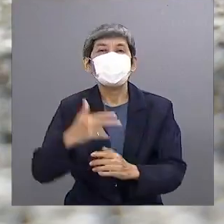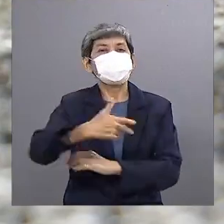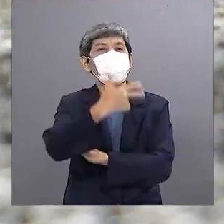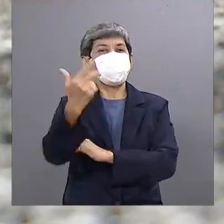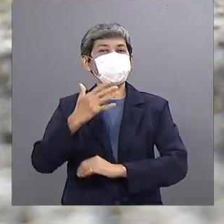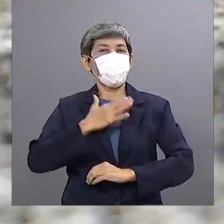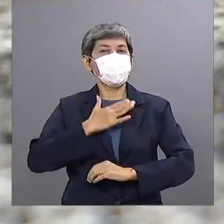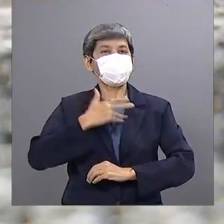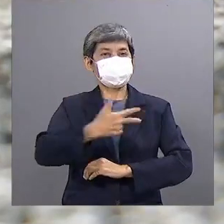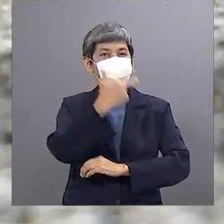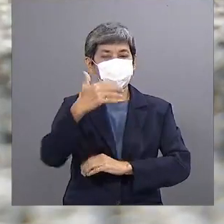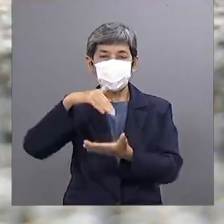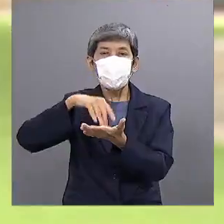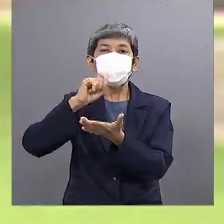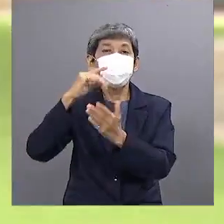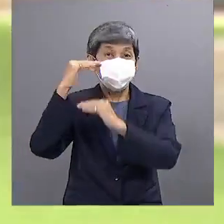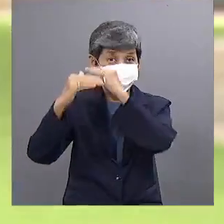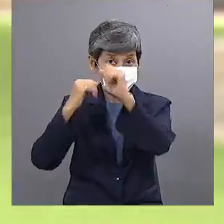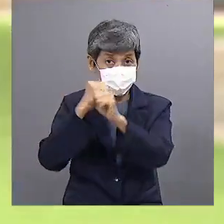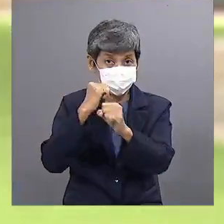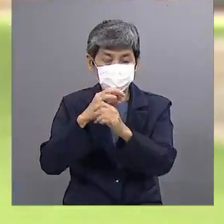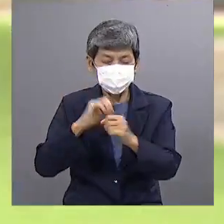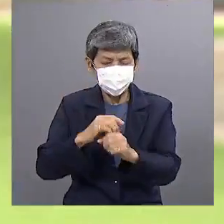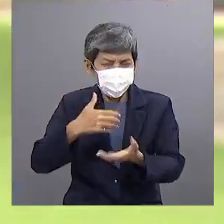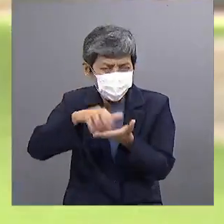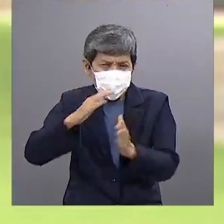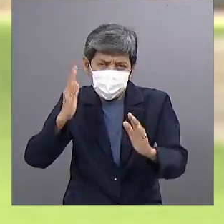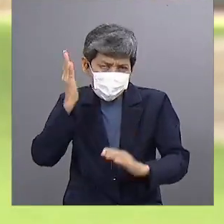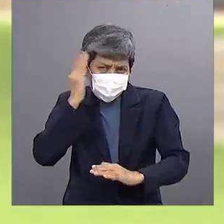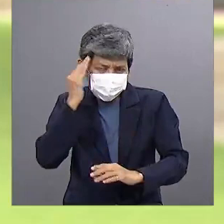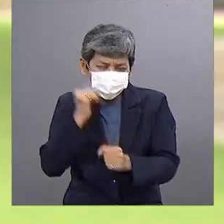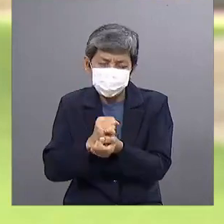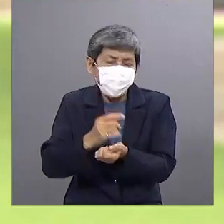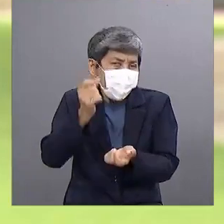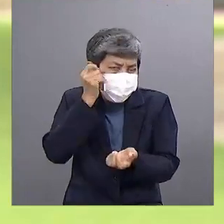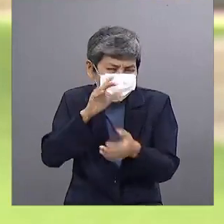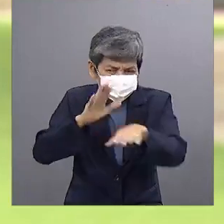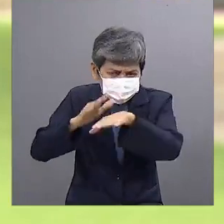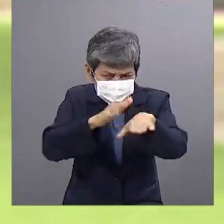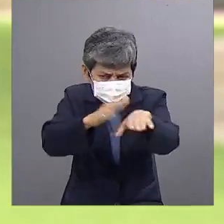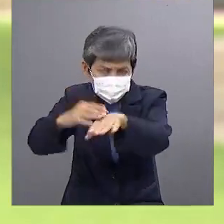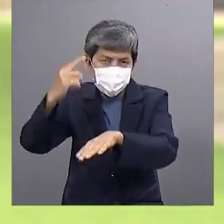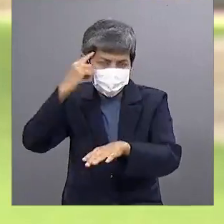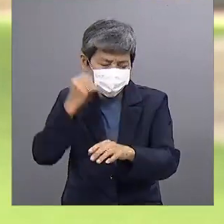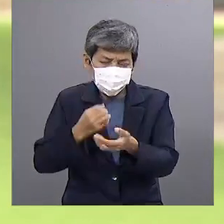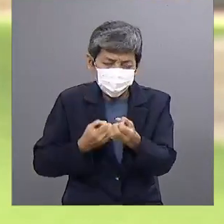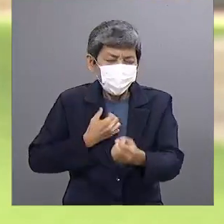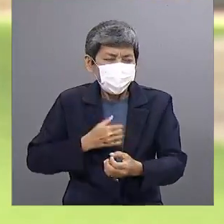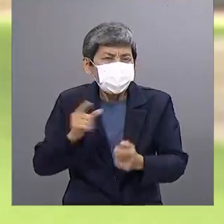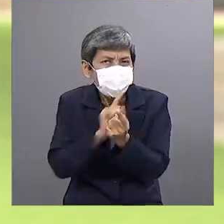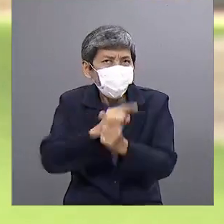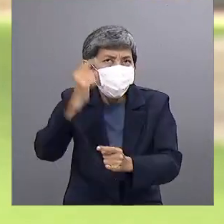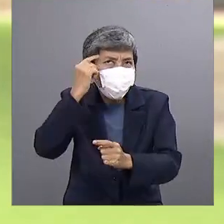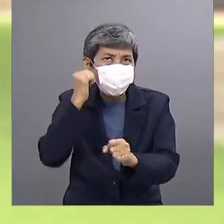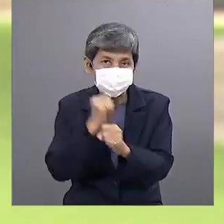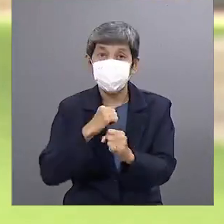ยศูนย์พัฒนาการสื่อสารภัยพิบัติเนี่ยต้องการสร้างการตระหนักรู้ส่งเมสเซจส่งคำเตือนสร้างความรู้ให้กับสังคมเราเป็นโรงเรียน